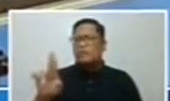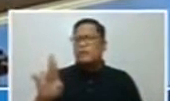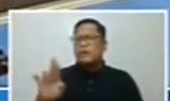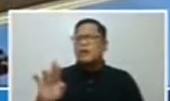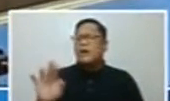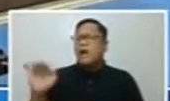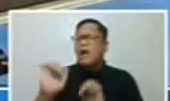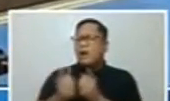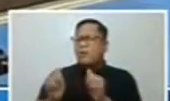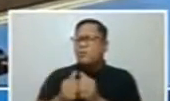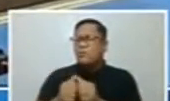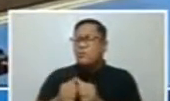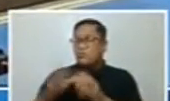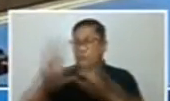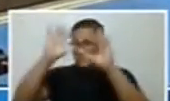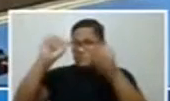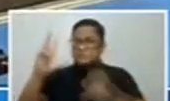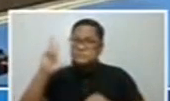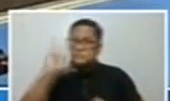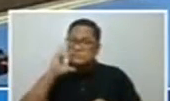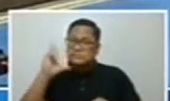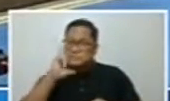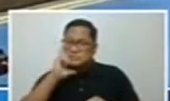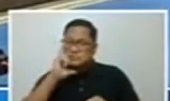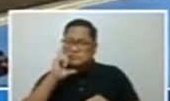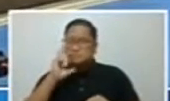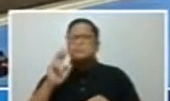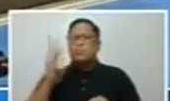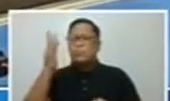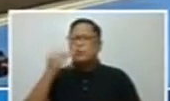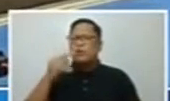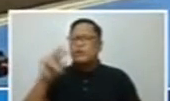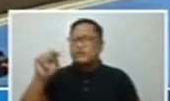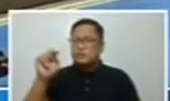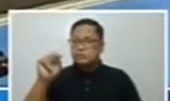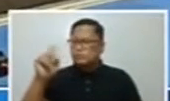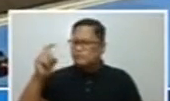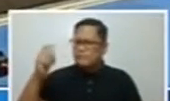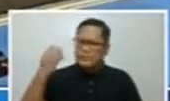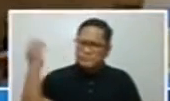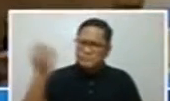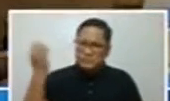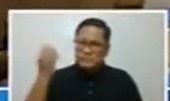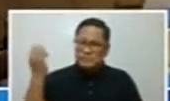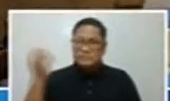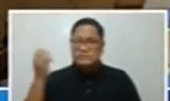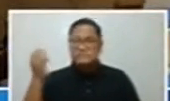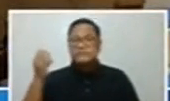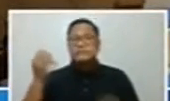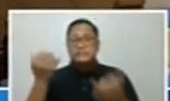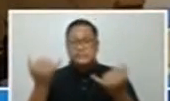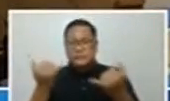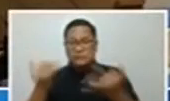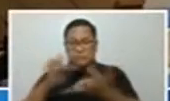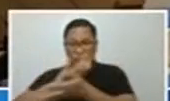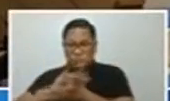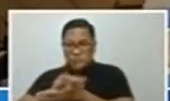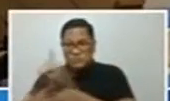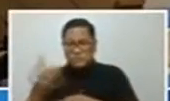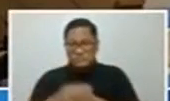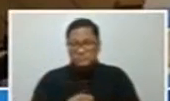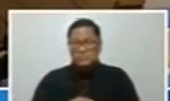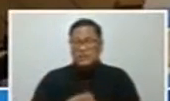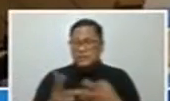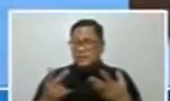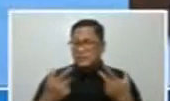Since nag-start ng pandemic, we recorded about 10 incidents na karoon ng terrorism. So hindi naman yung kinakailangang matong